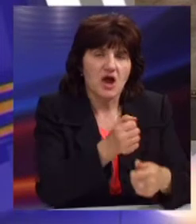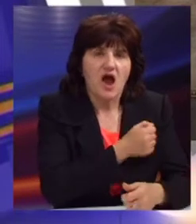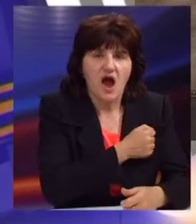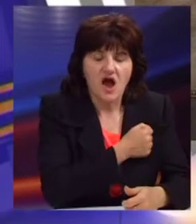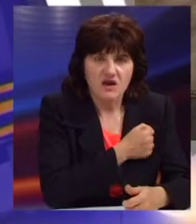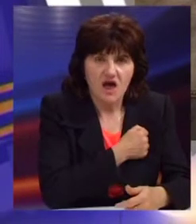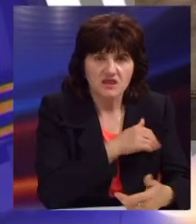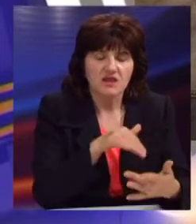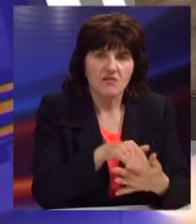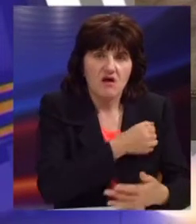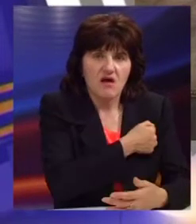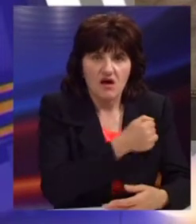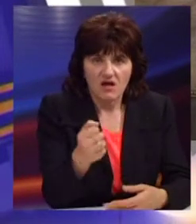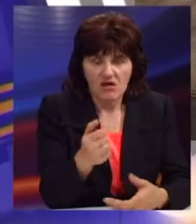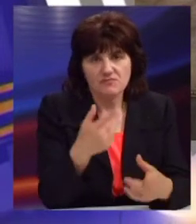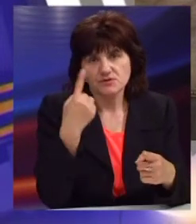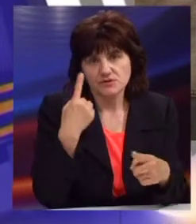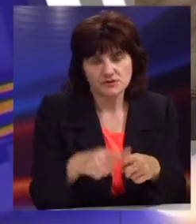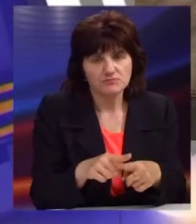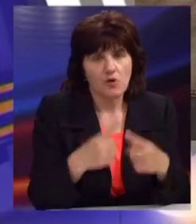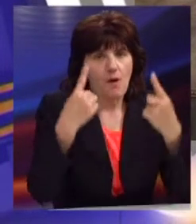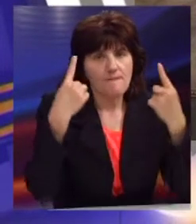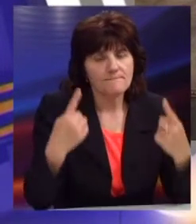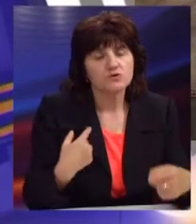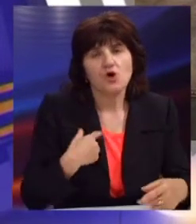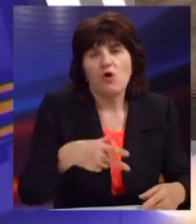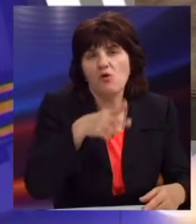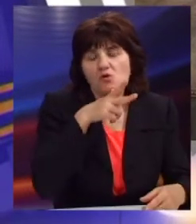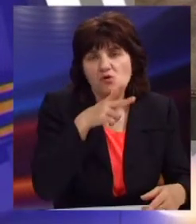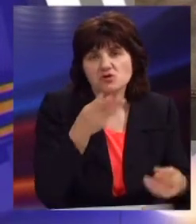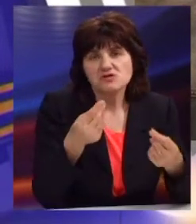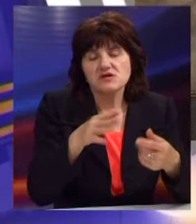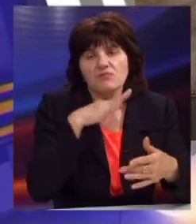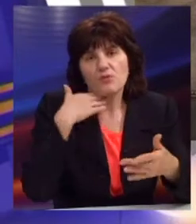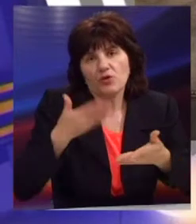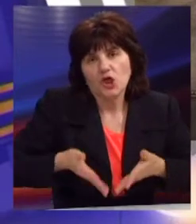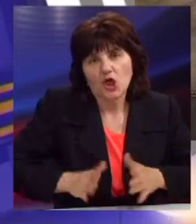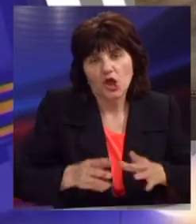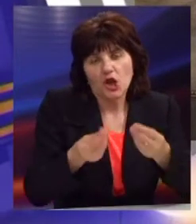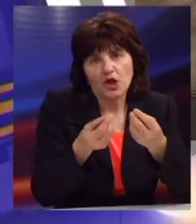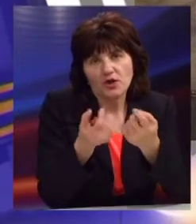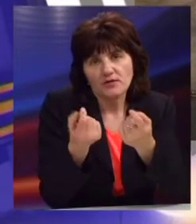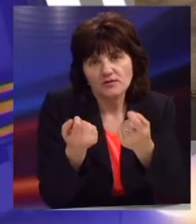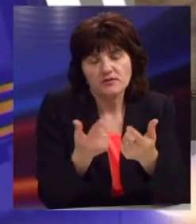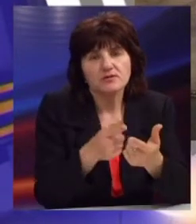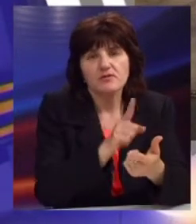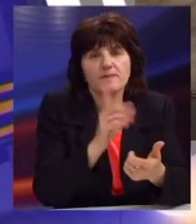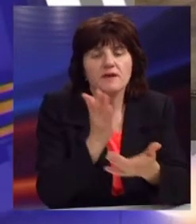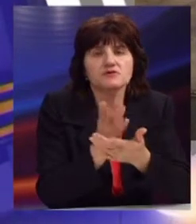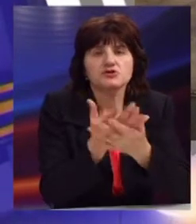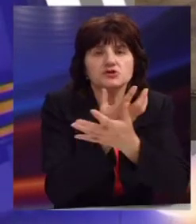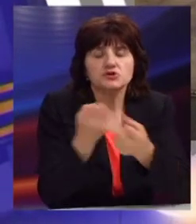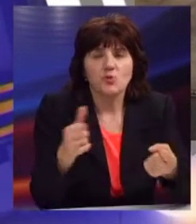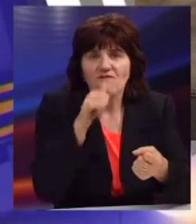se nešto na terenu događa u smislu da postoji želja potencijalnih korisnika, potencijalnih članova udruženja, da se udruže i